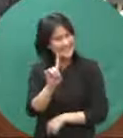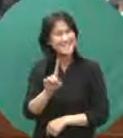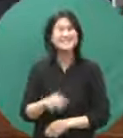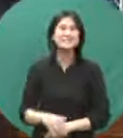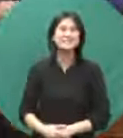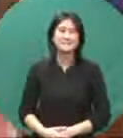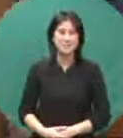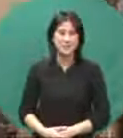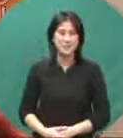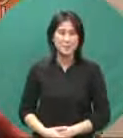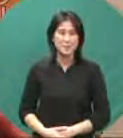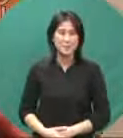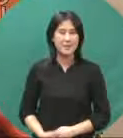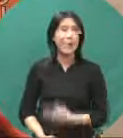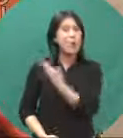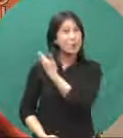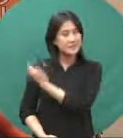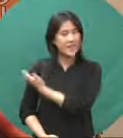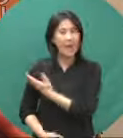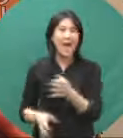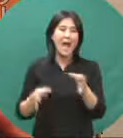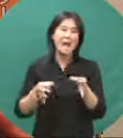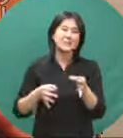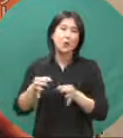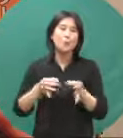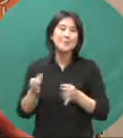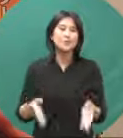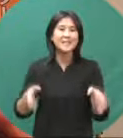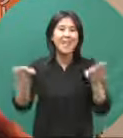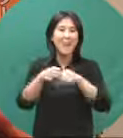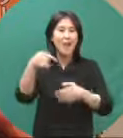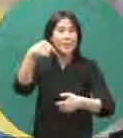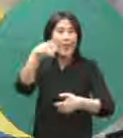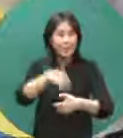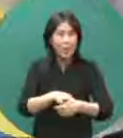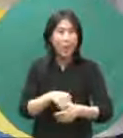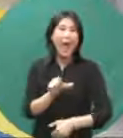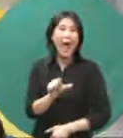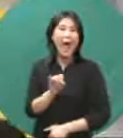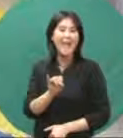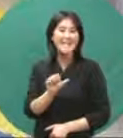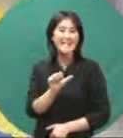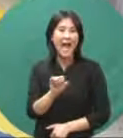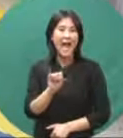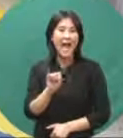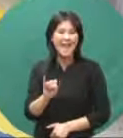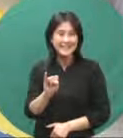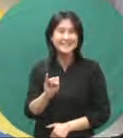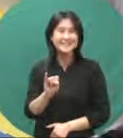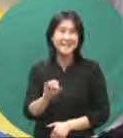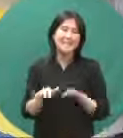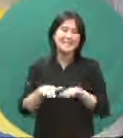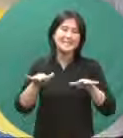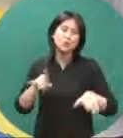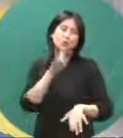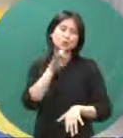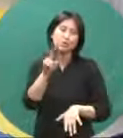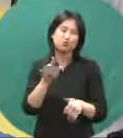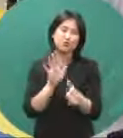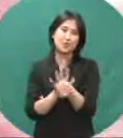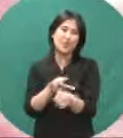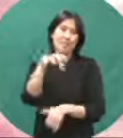ポートも。 こちらはショッピングセンターの中にある広島県子育てサポートステーションアイア